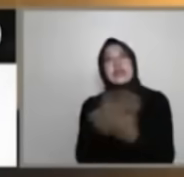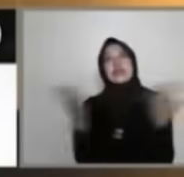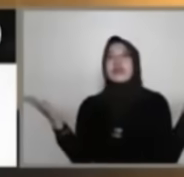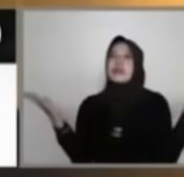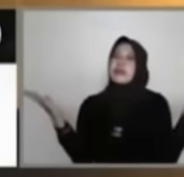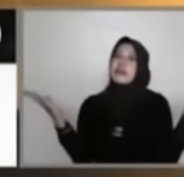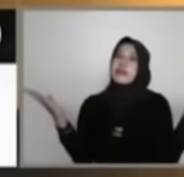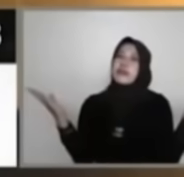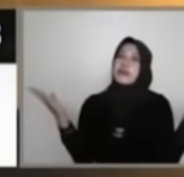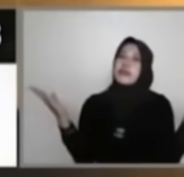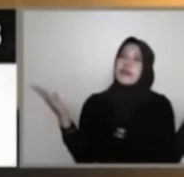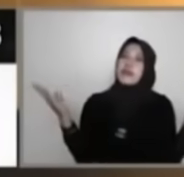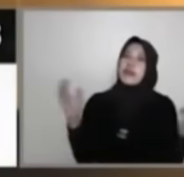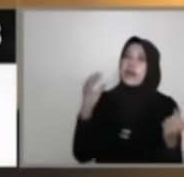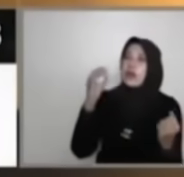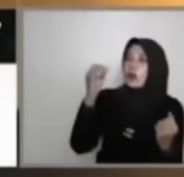terserah